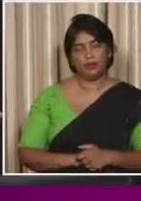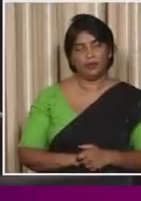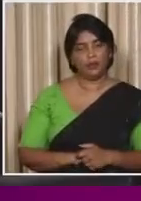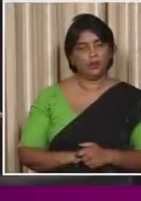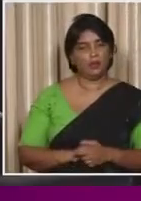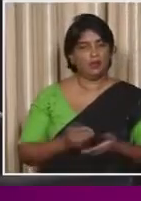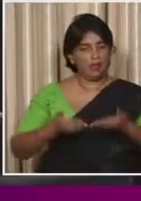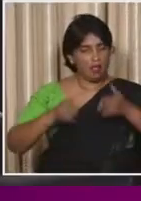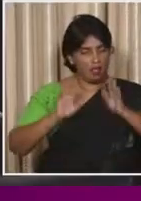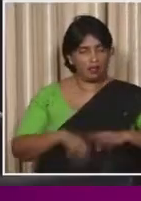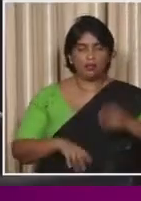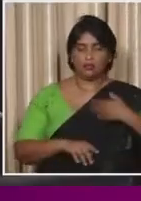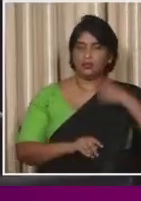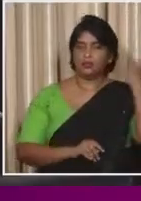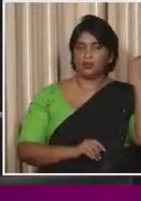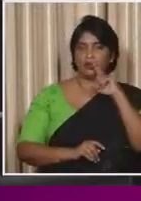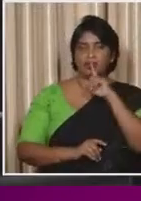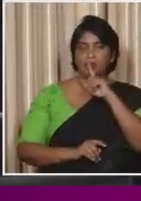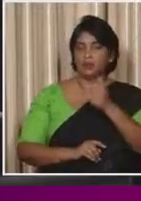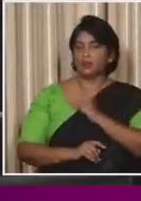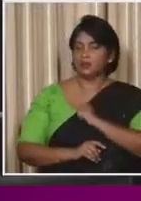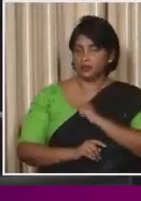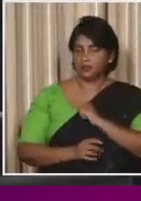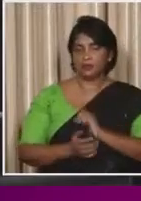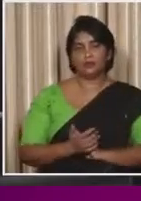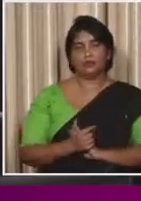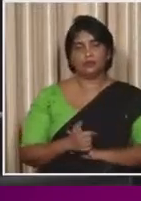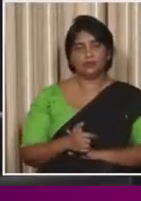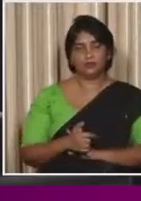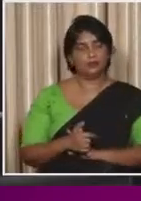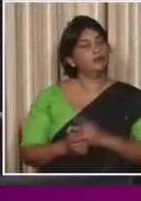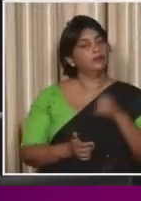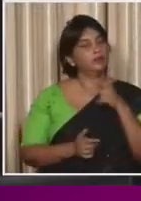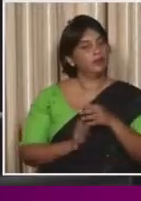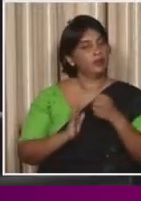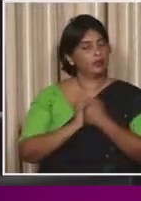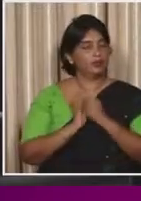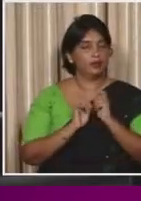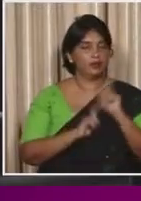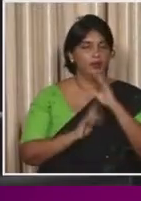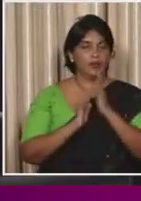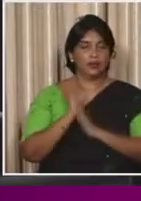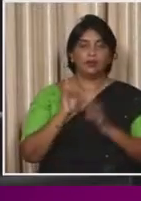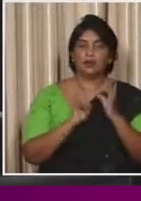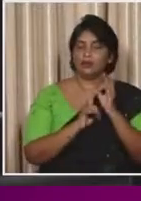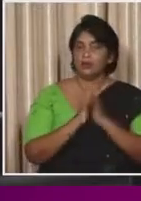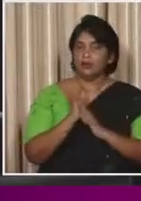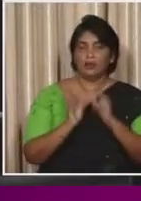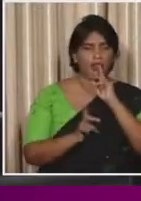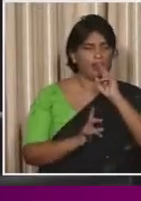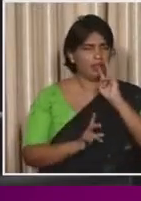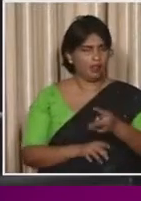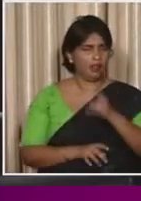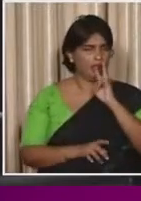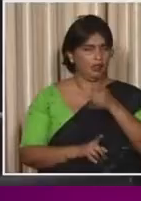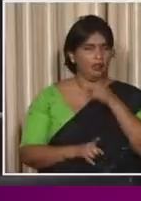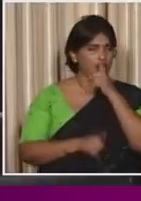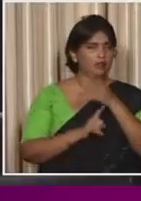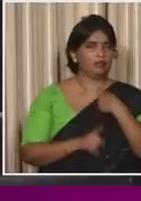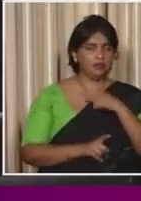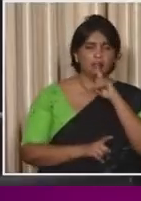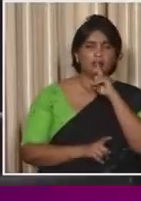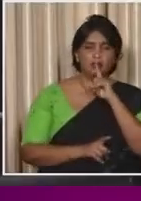கவலைக்குரியது. இந்த நிலைமையை எவரும் அலட்சியப்படுத்த கூடாது. இந்நிலையில் இந்த நாடாளுமன்றத்தில் இருதலை பட்சமாக நடந்து